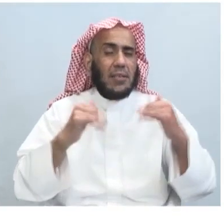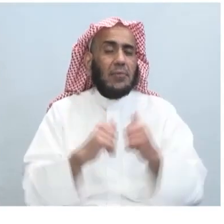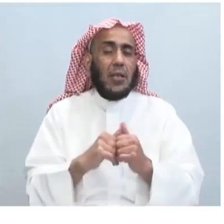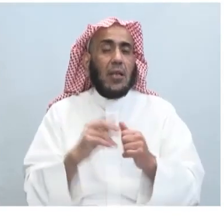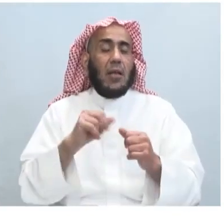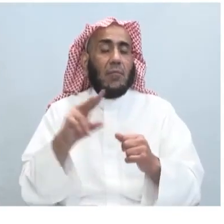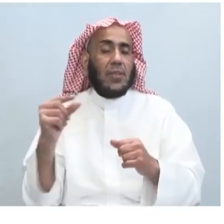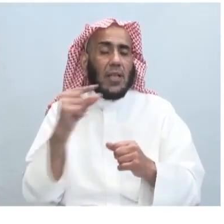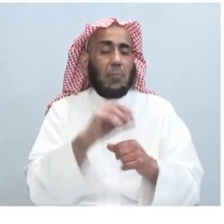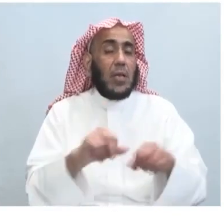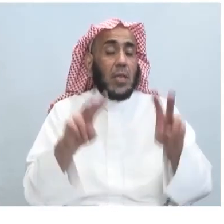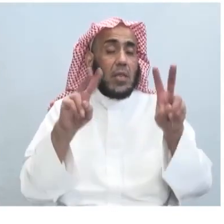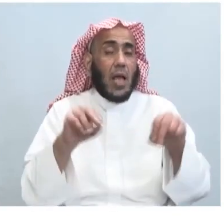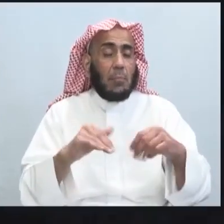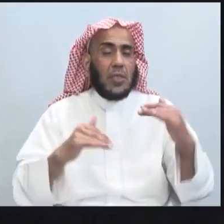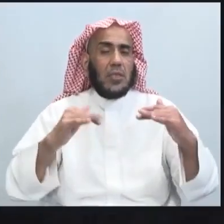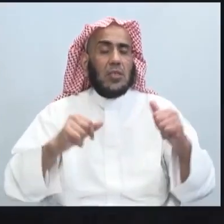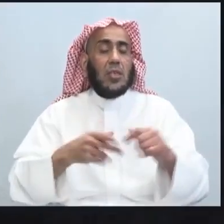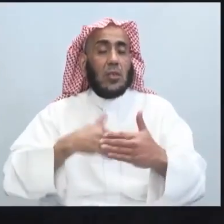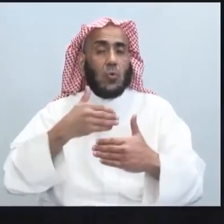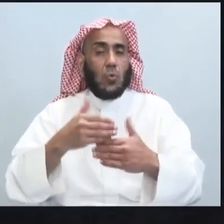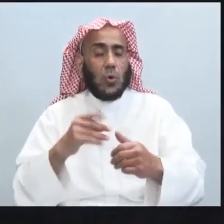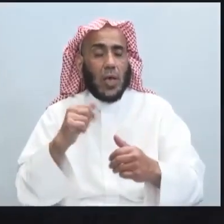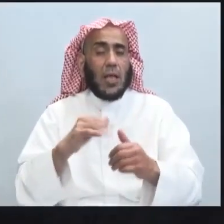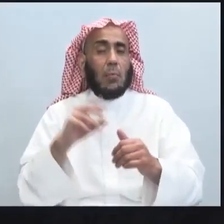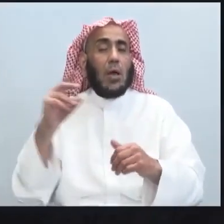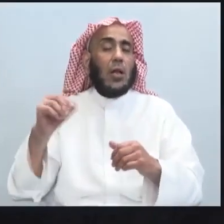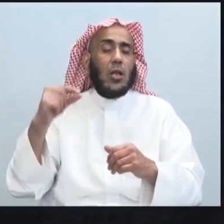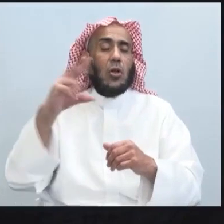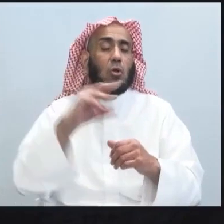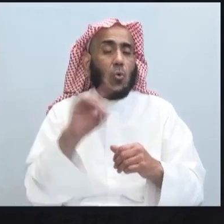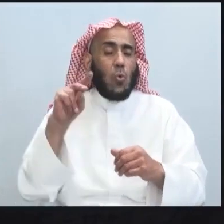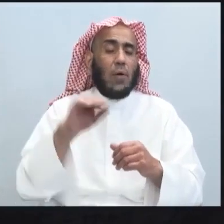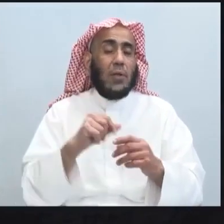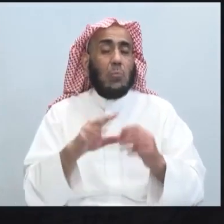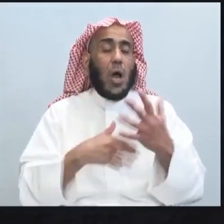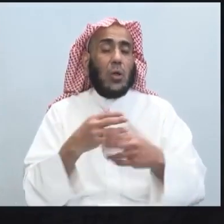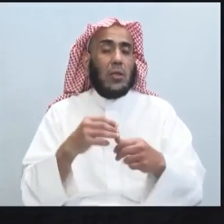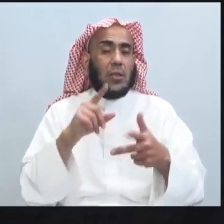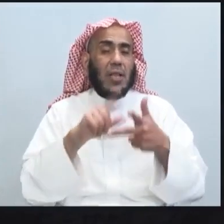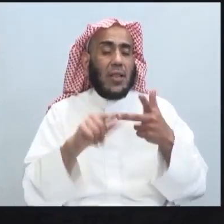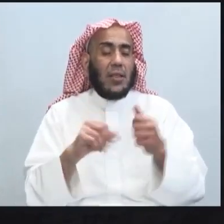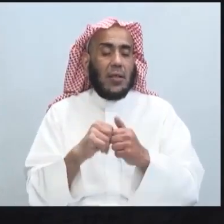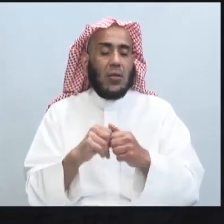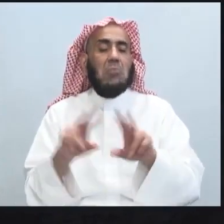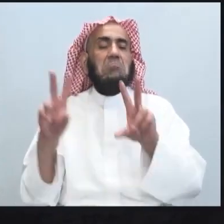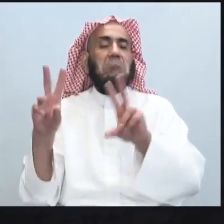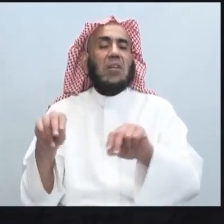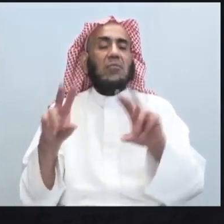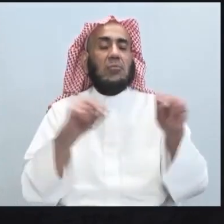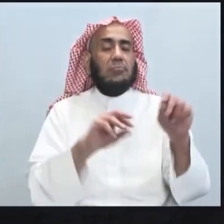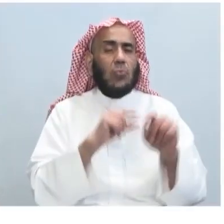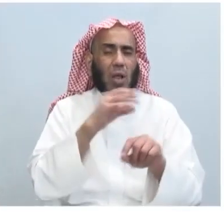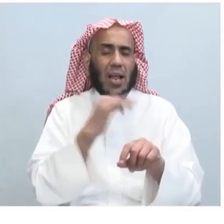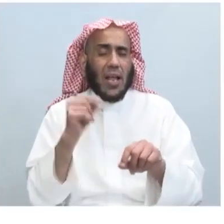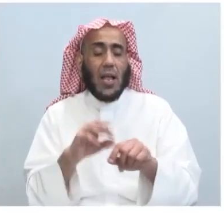في تعبير ثابت الاتزان ستكون قيم الكي كيو في المحاولات الثلاثه هي نفسها اذا